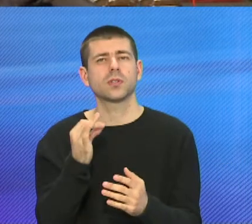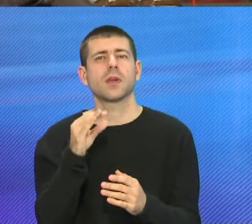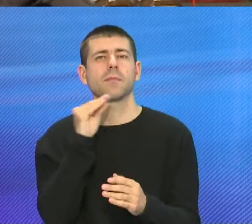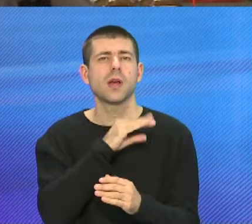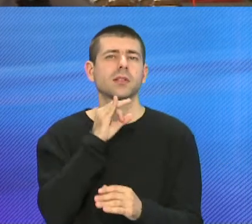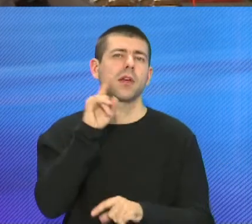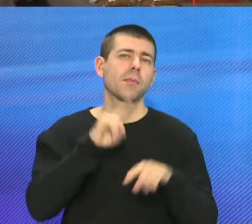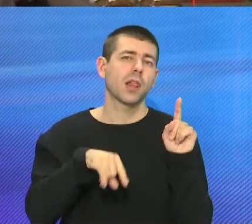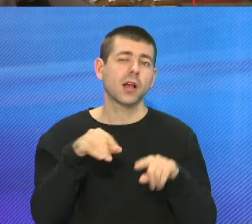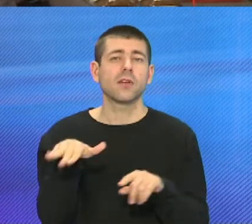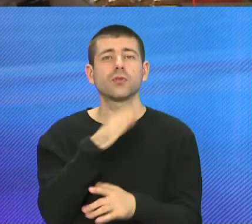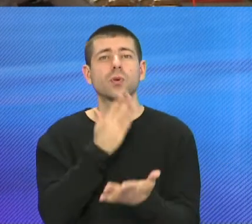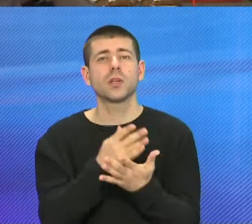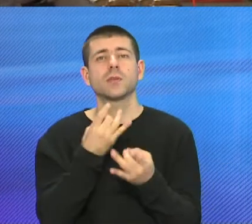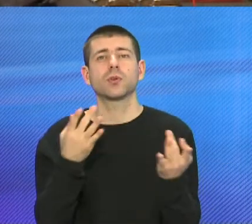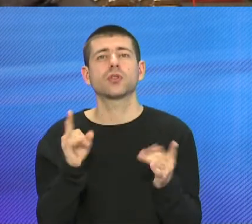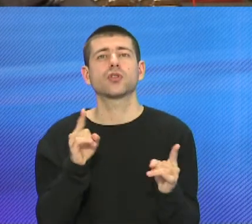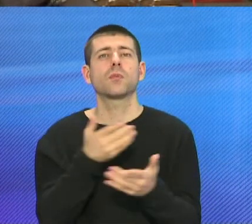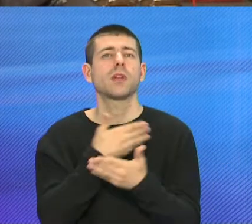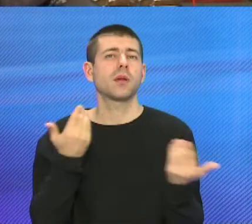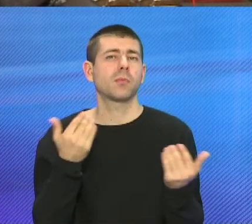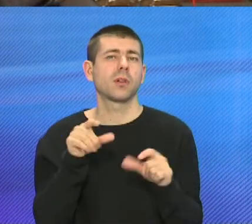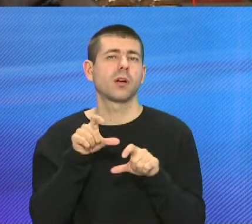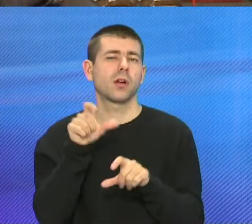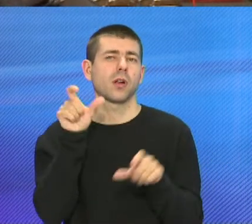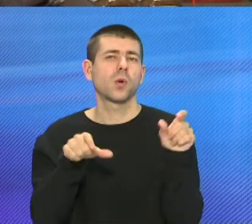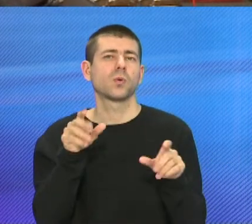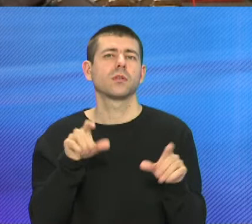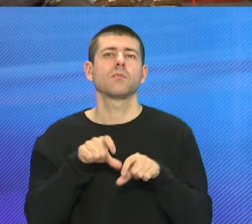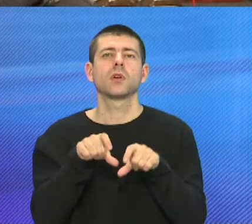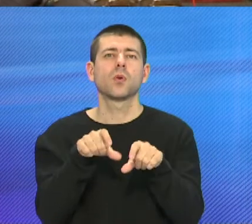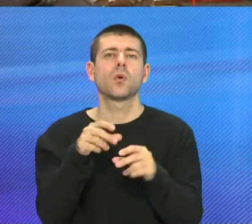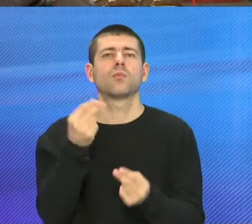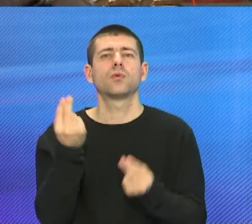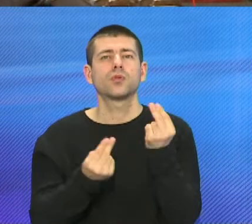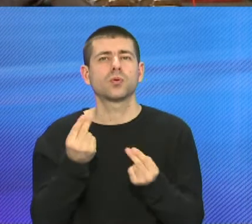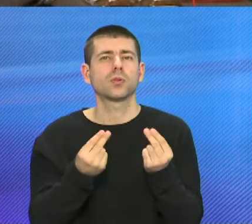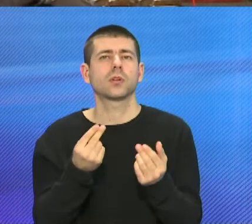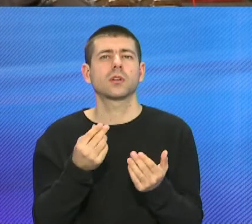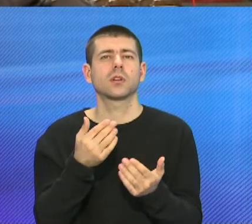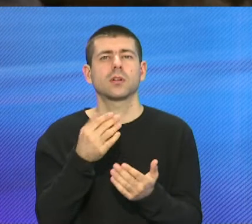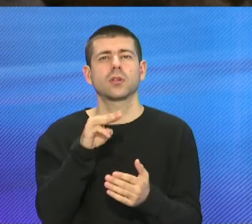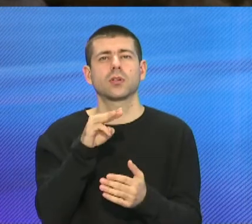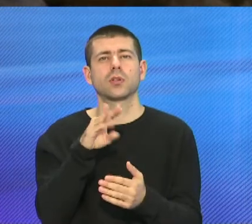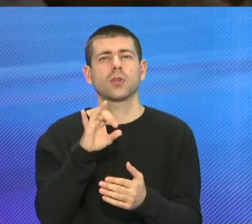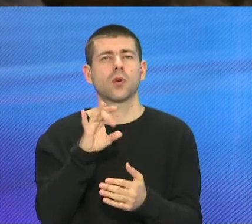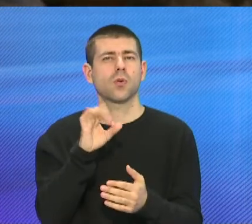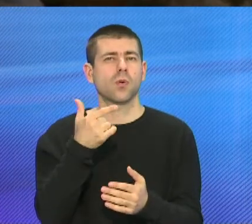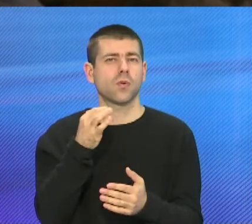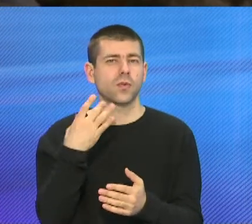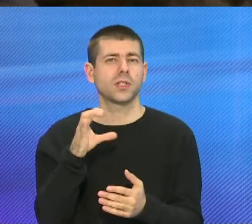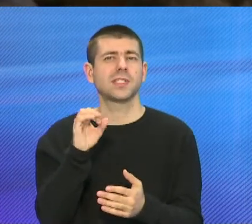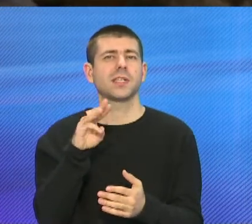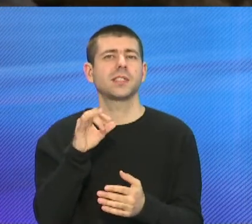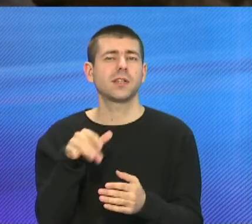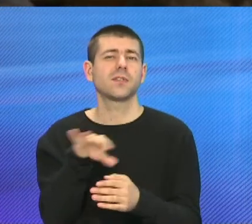и молока. Все есть, просто чтобы не было ажиотажа, чтобы не было этих шуток со стороны торговых сетей. Все цены, в том числе